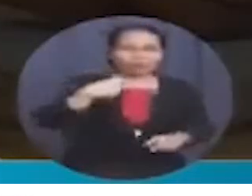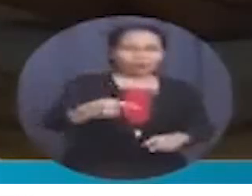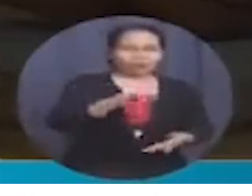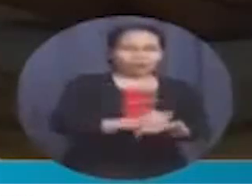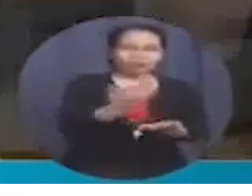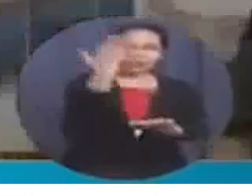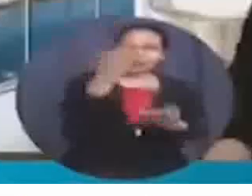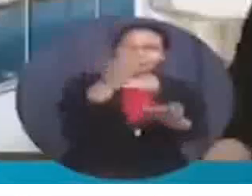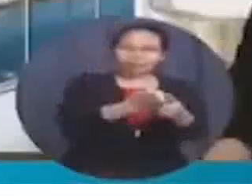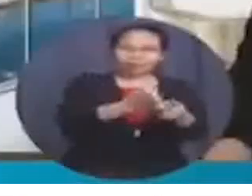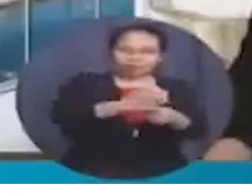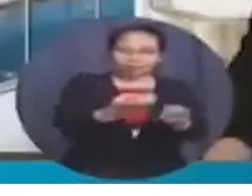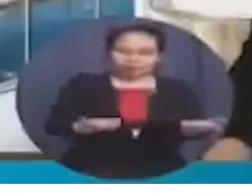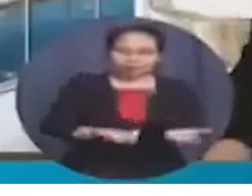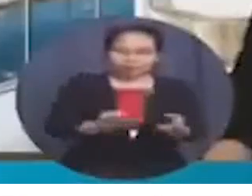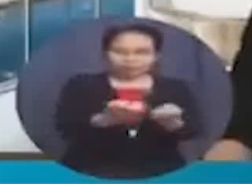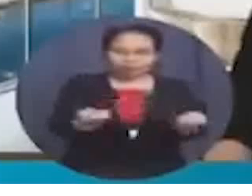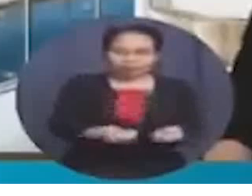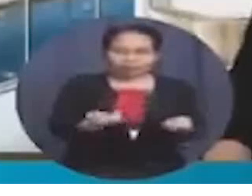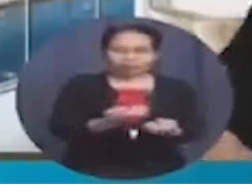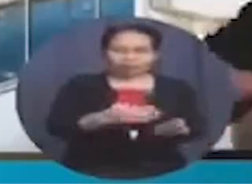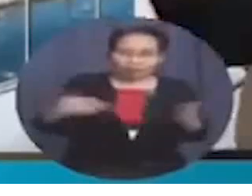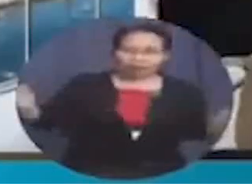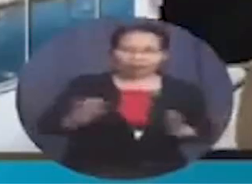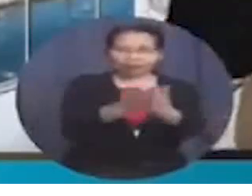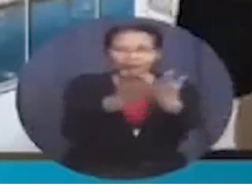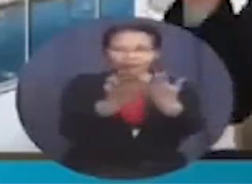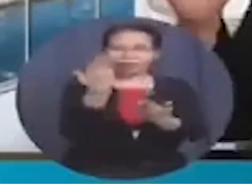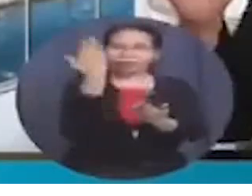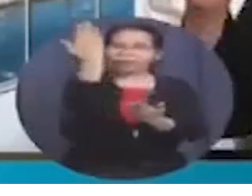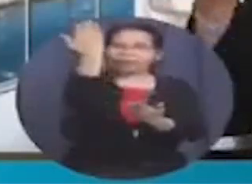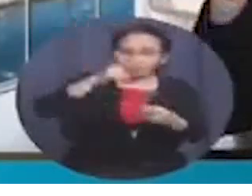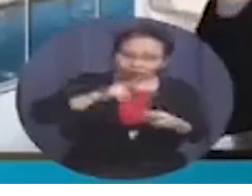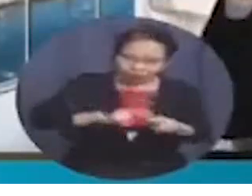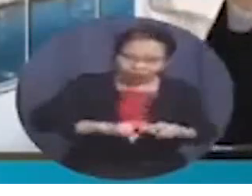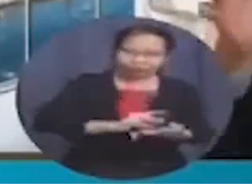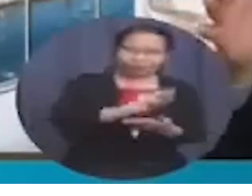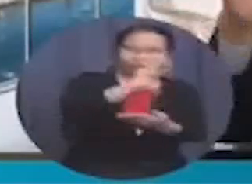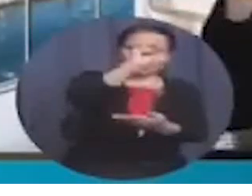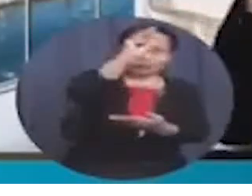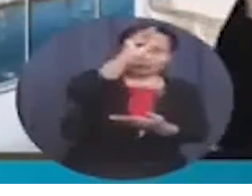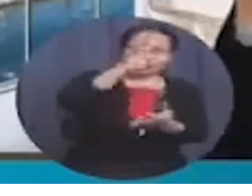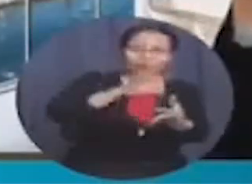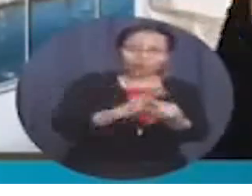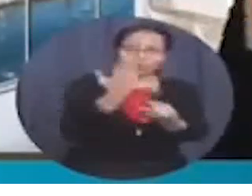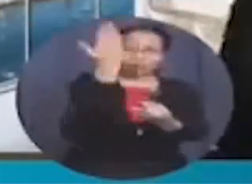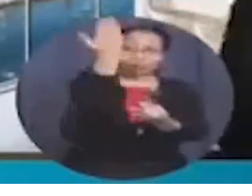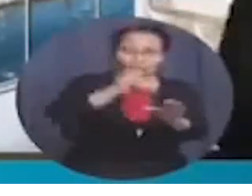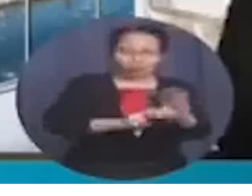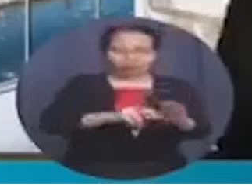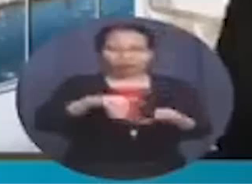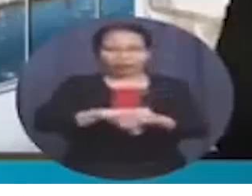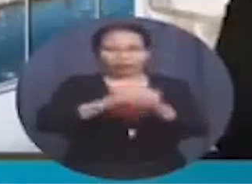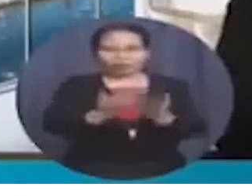that He is everywhere is against the Bible, because He is seated in the majesty of His